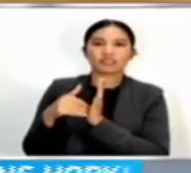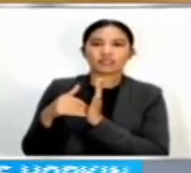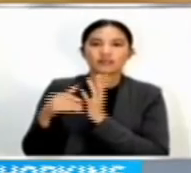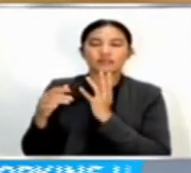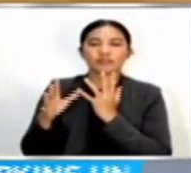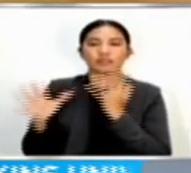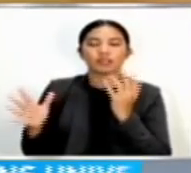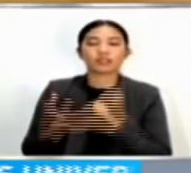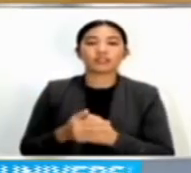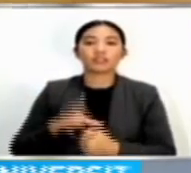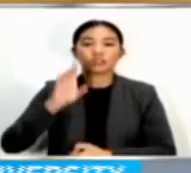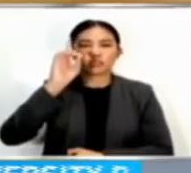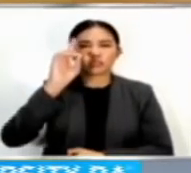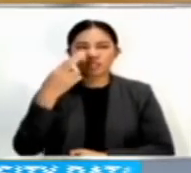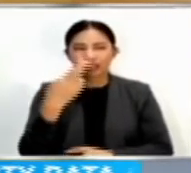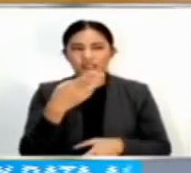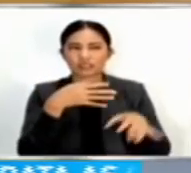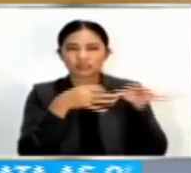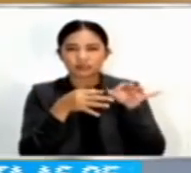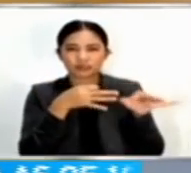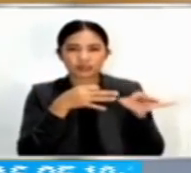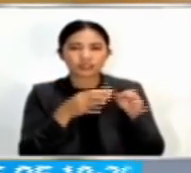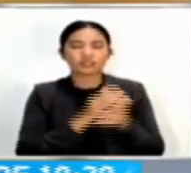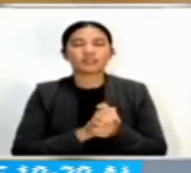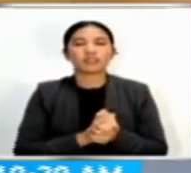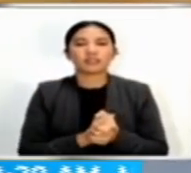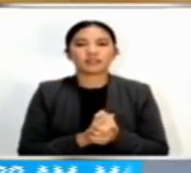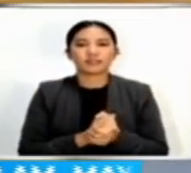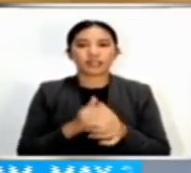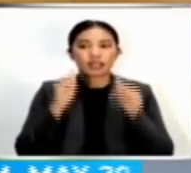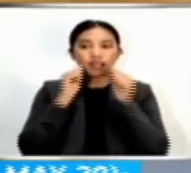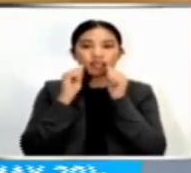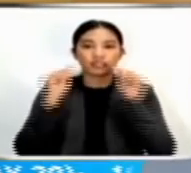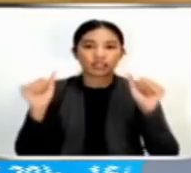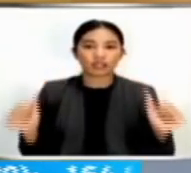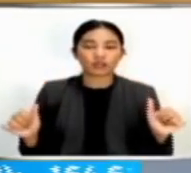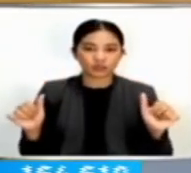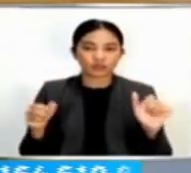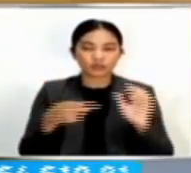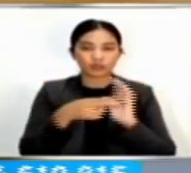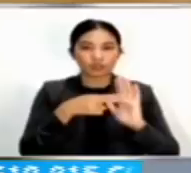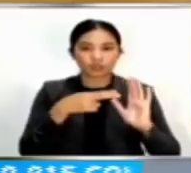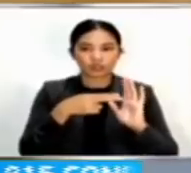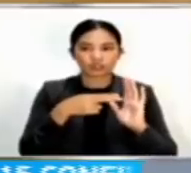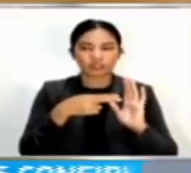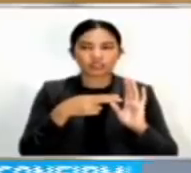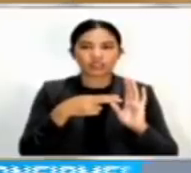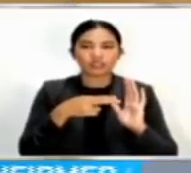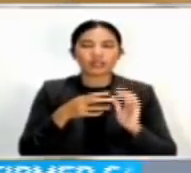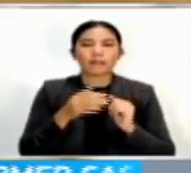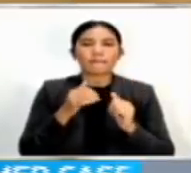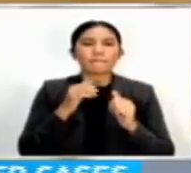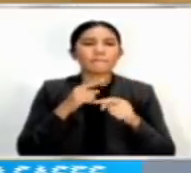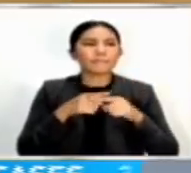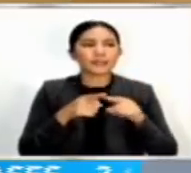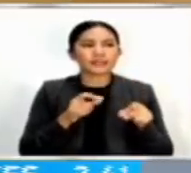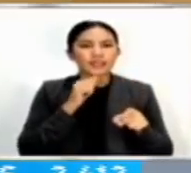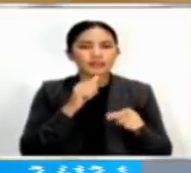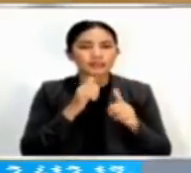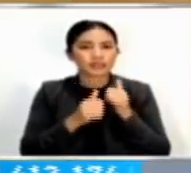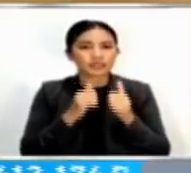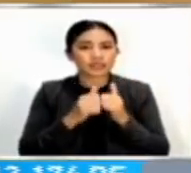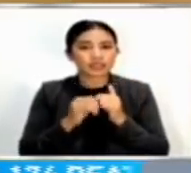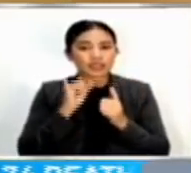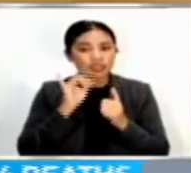naman na yung pag-anunsyo ng mga LGU lang naman ang tinututulan nila, but it doesn't mean na kapag ka nandun ka na